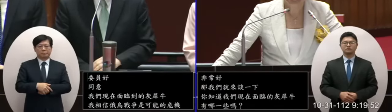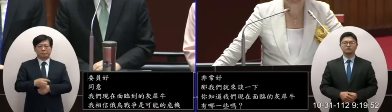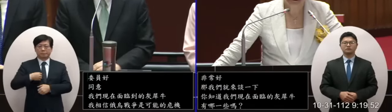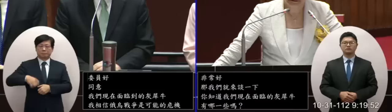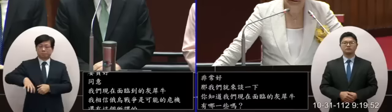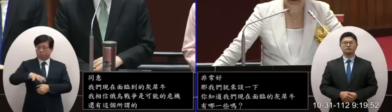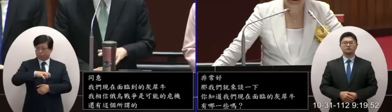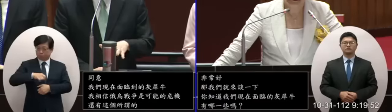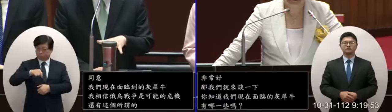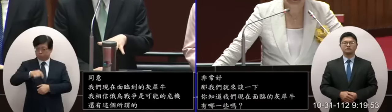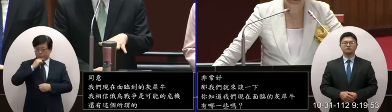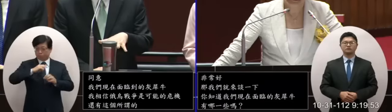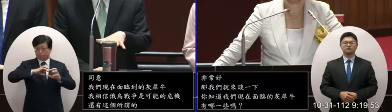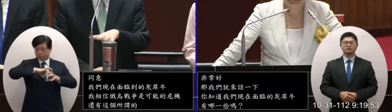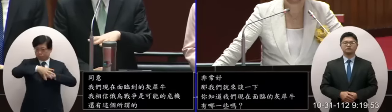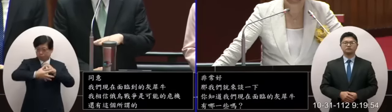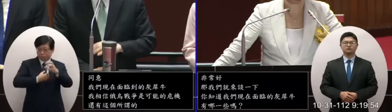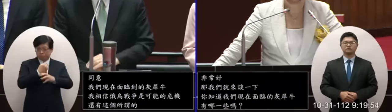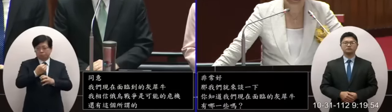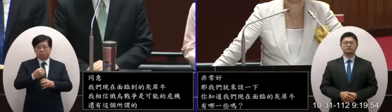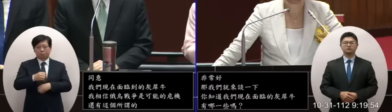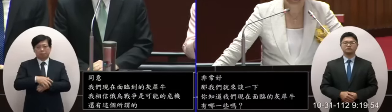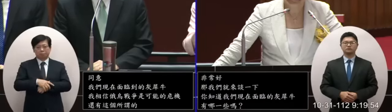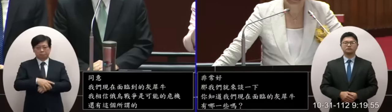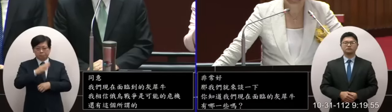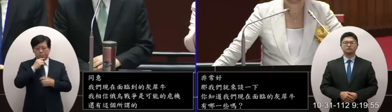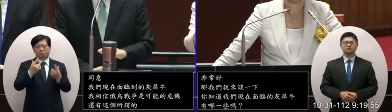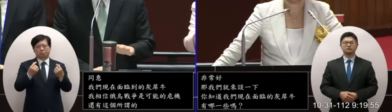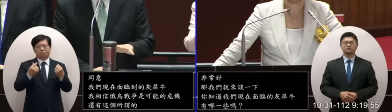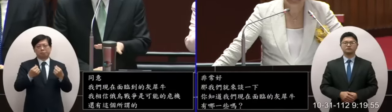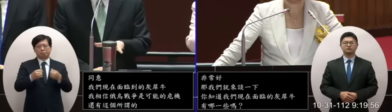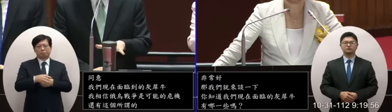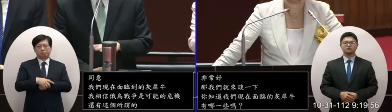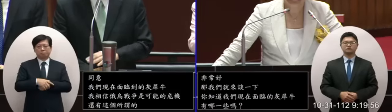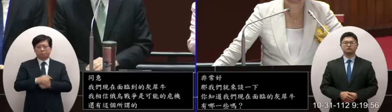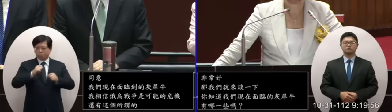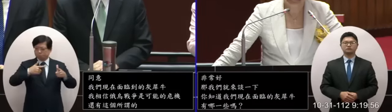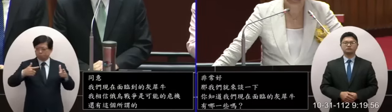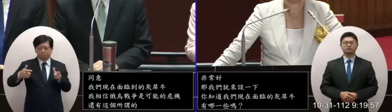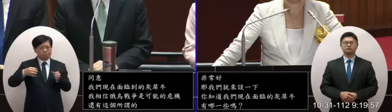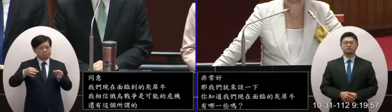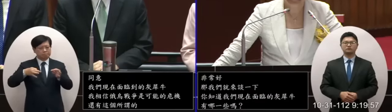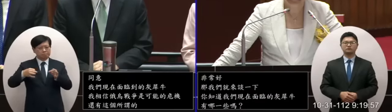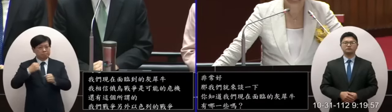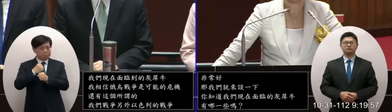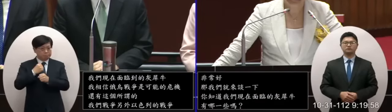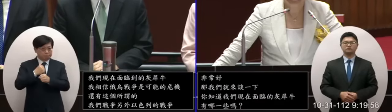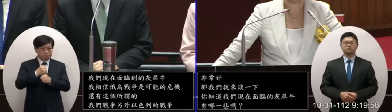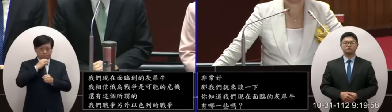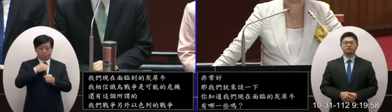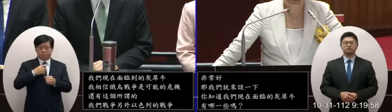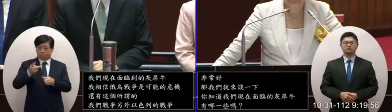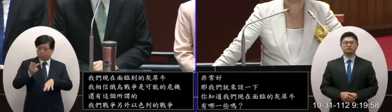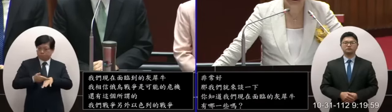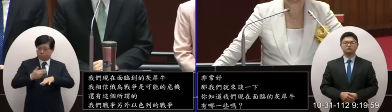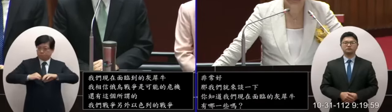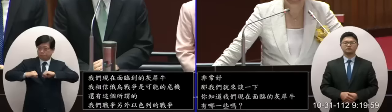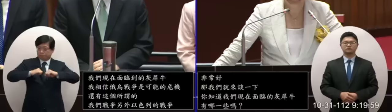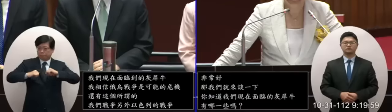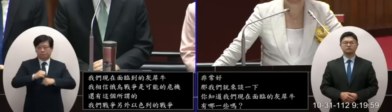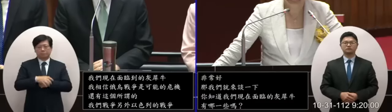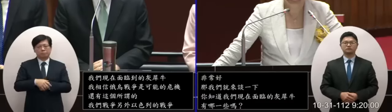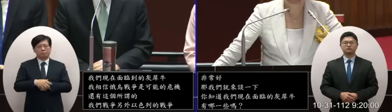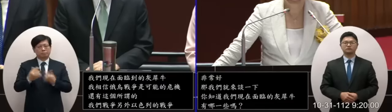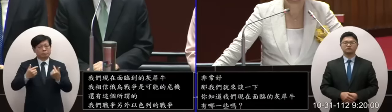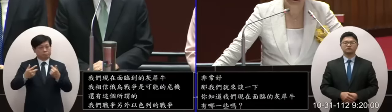个全世界哈，大家相当在各个行业上哈有所谓的科技的竞争哈，那